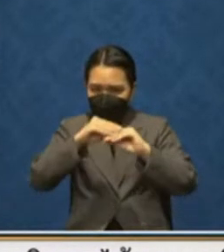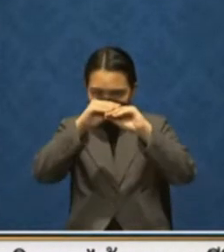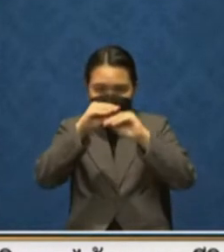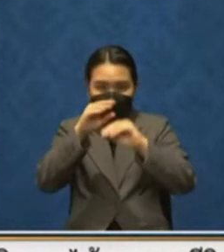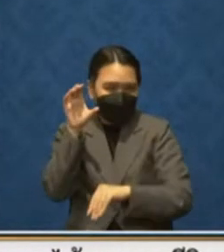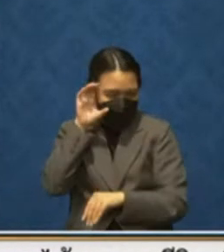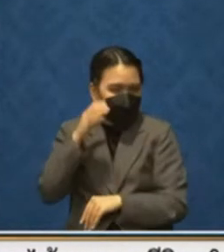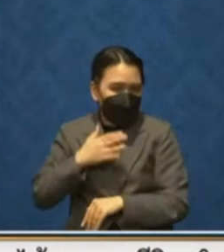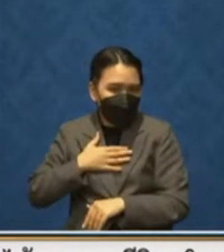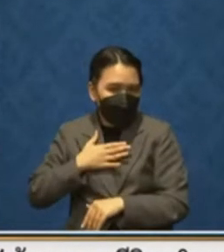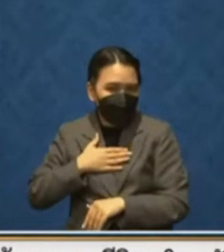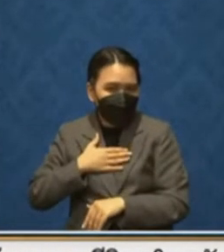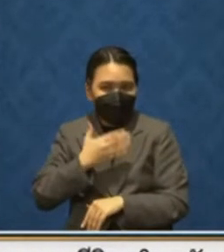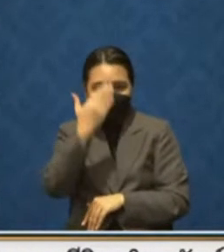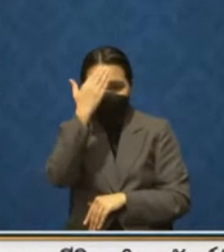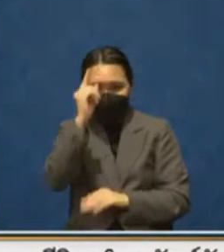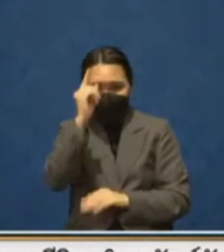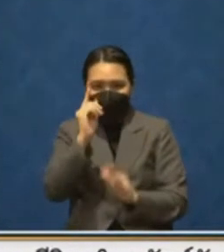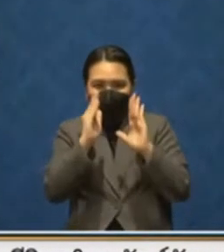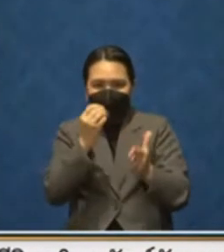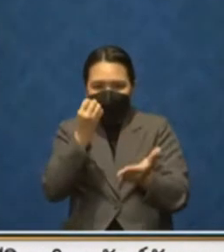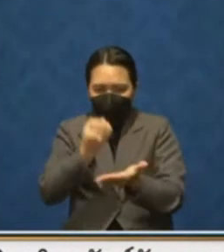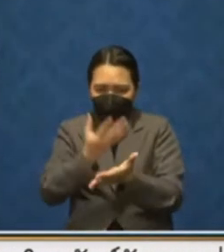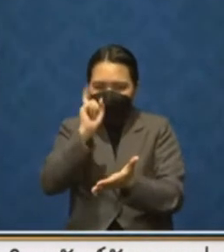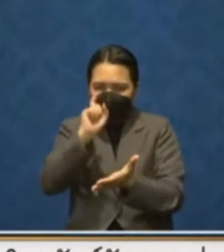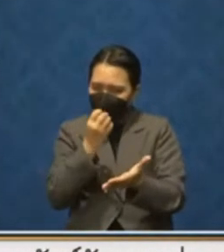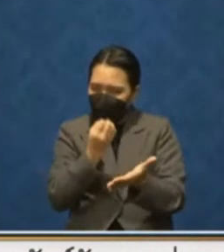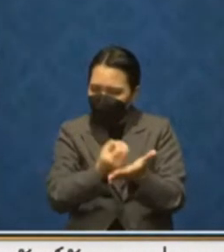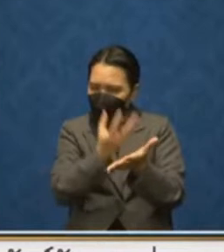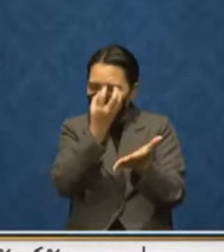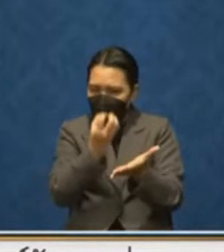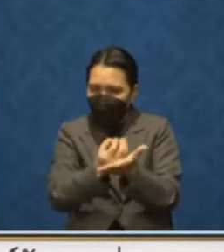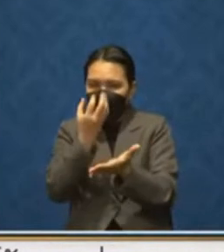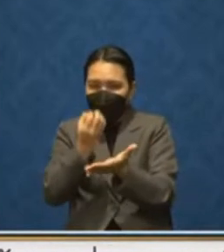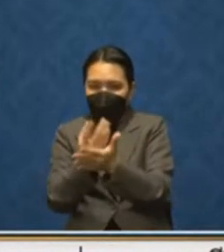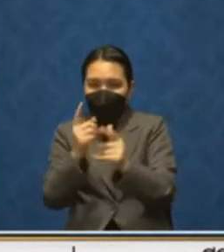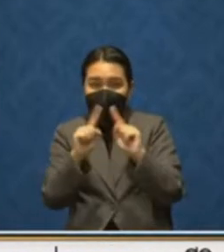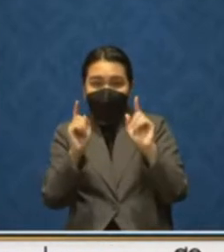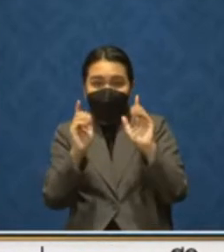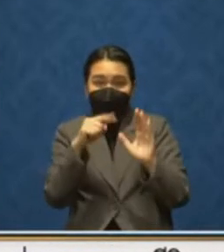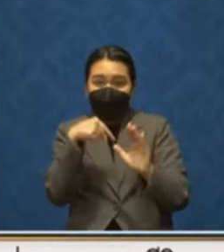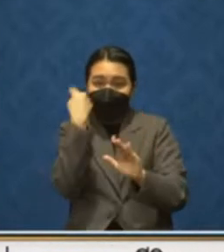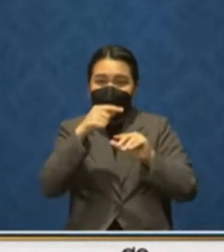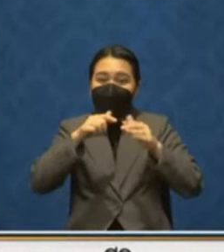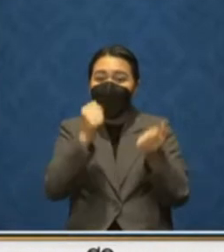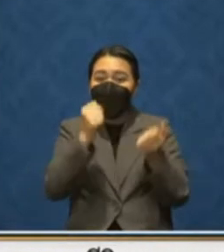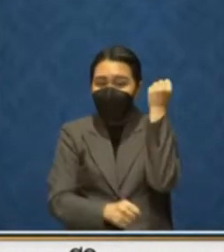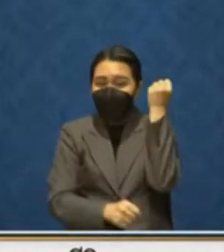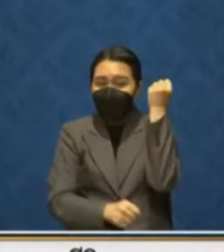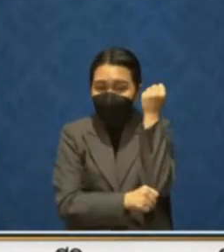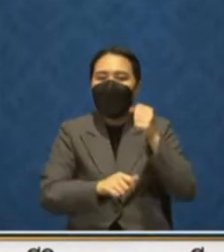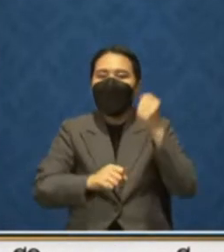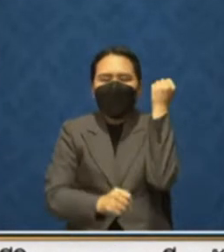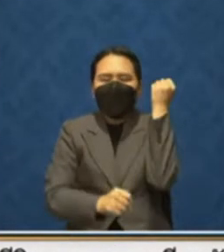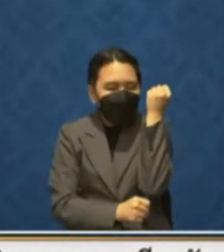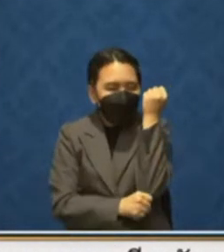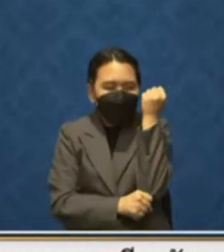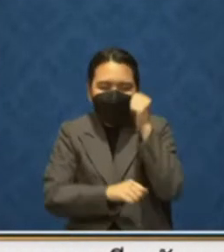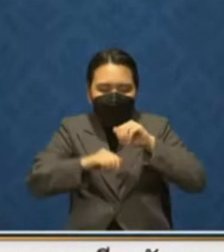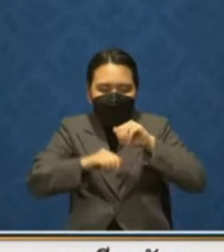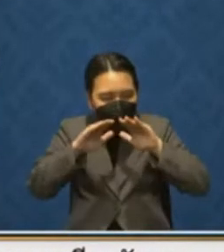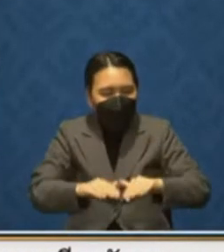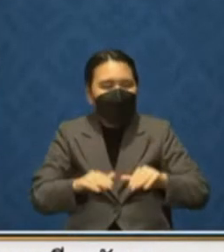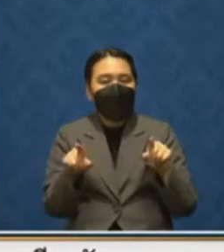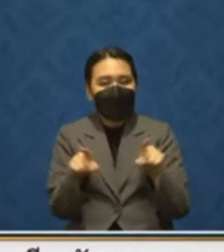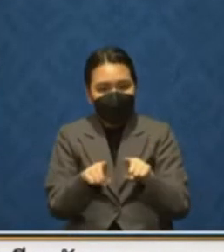ว่าเอ่อน่ะก็คนรวยร่ำรวยขึ้นในไทยในนะฮะแต่คนจนก็จนลงกันนะถ้าท่านติดตาม